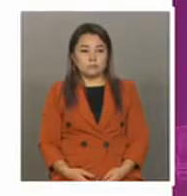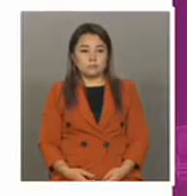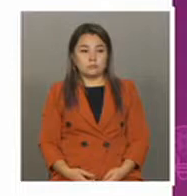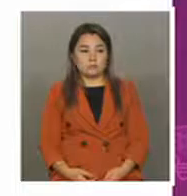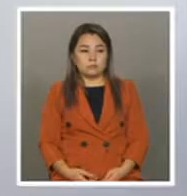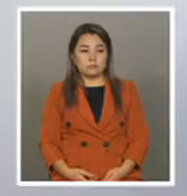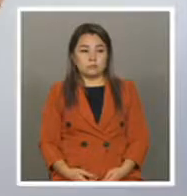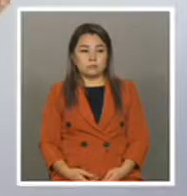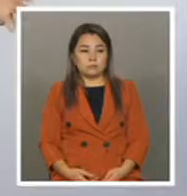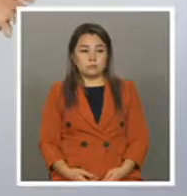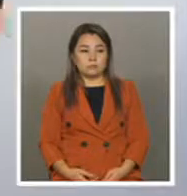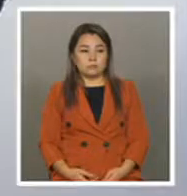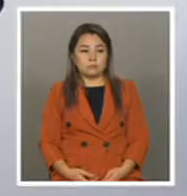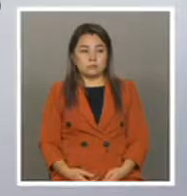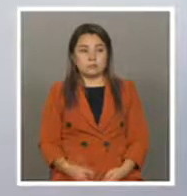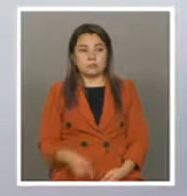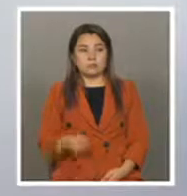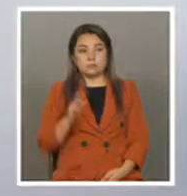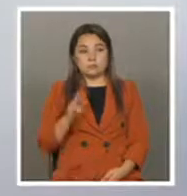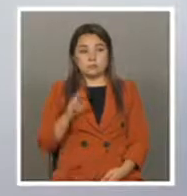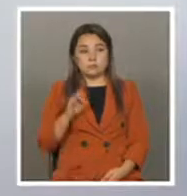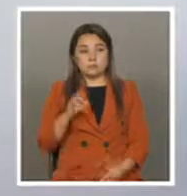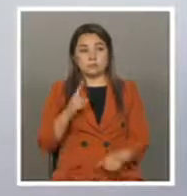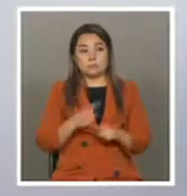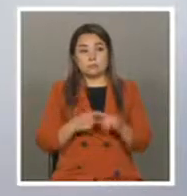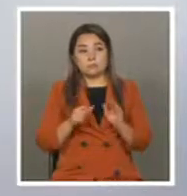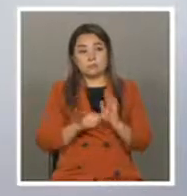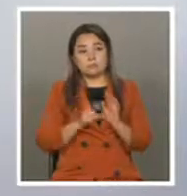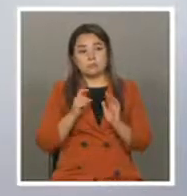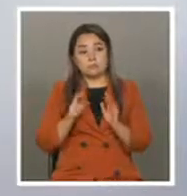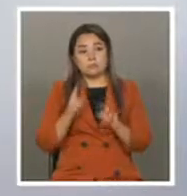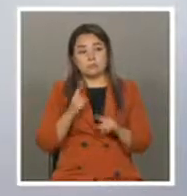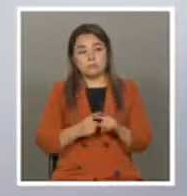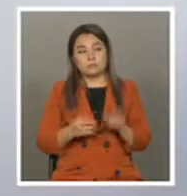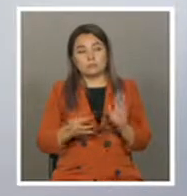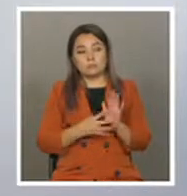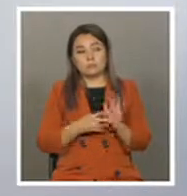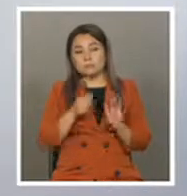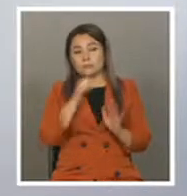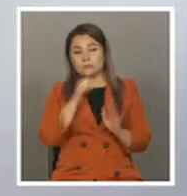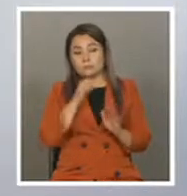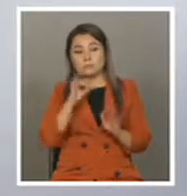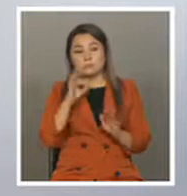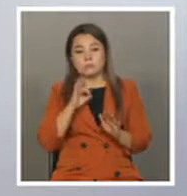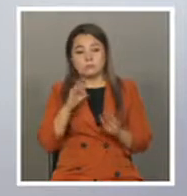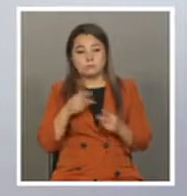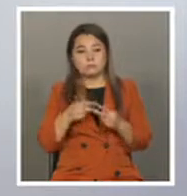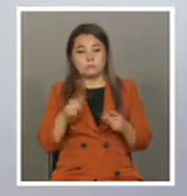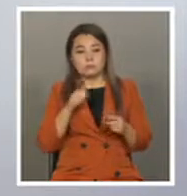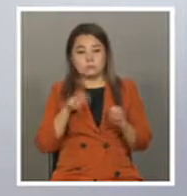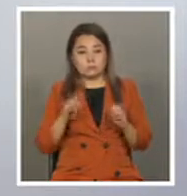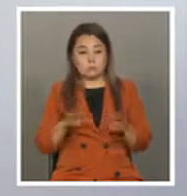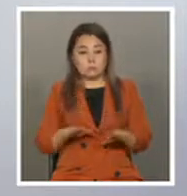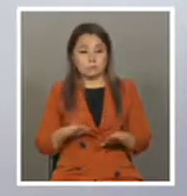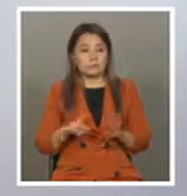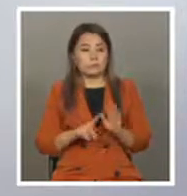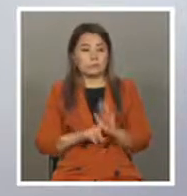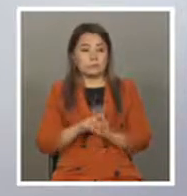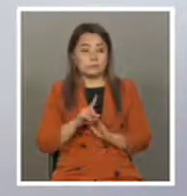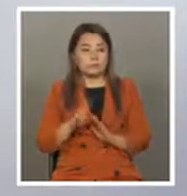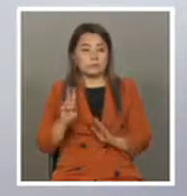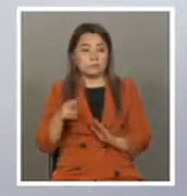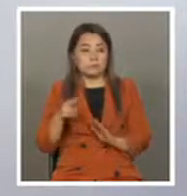2. X квадрат қосылған 6, x қосылған 9 тең 0 теңдеуін шешейік. Алдымен